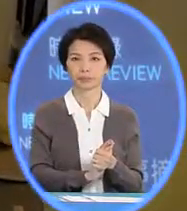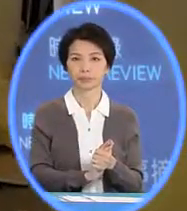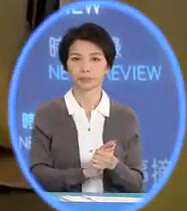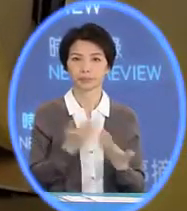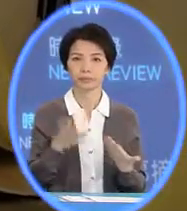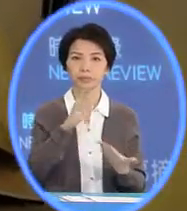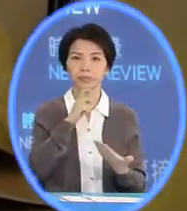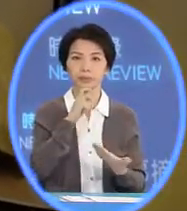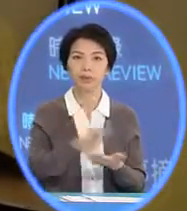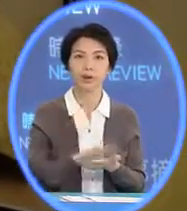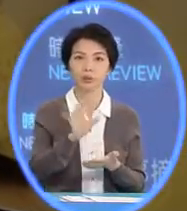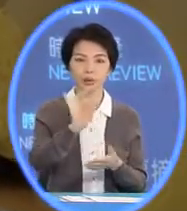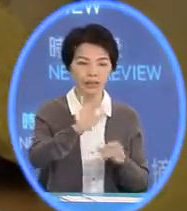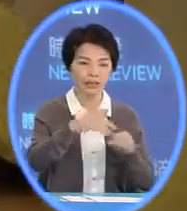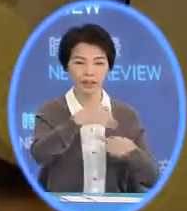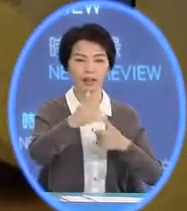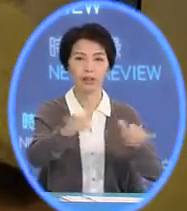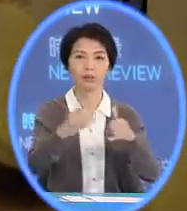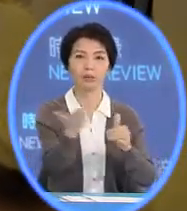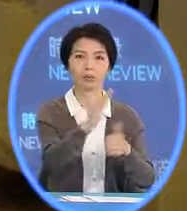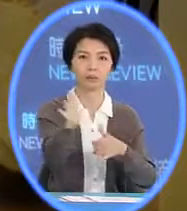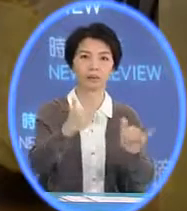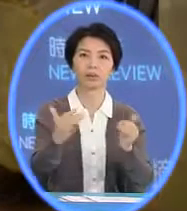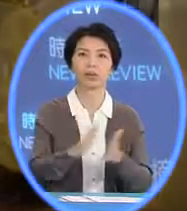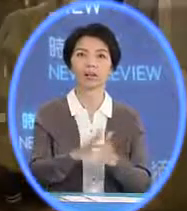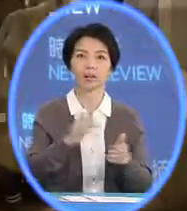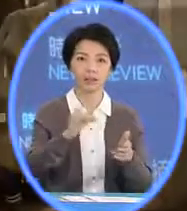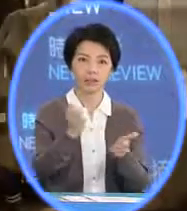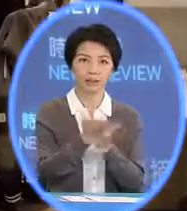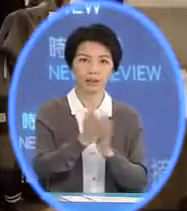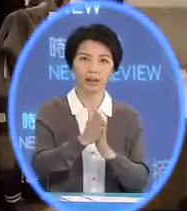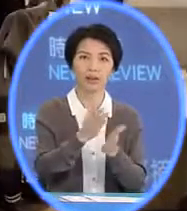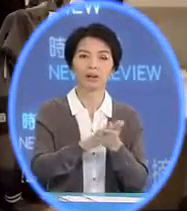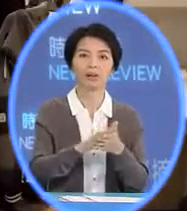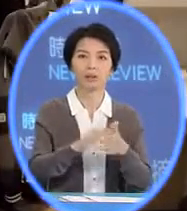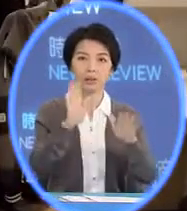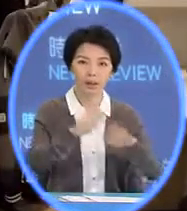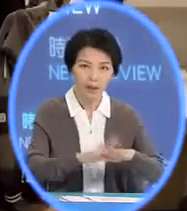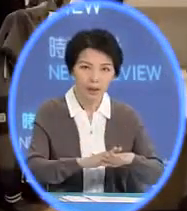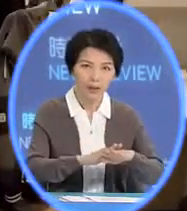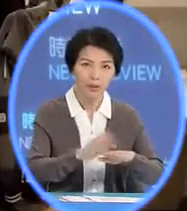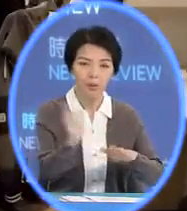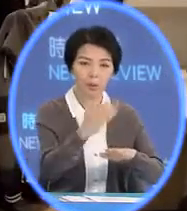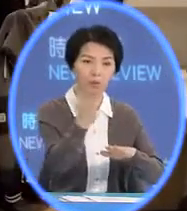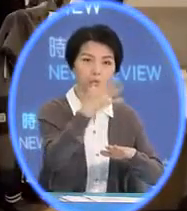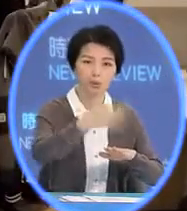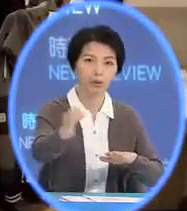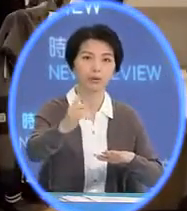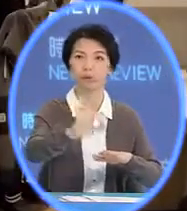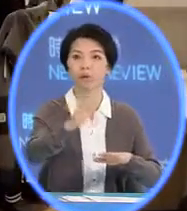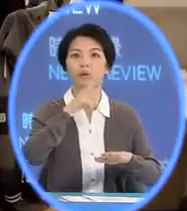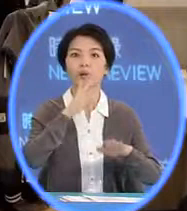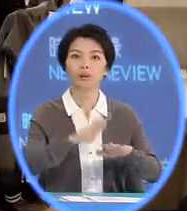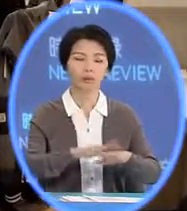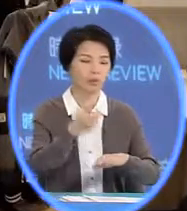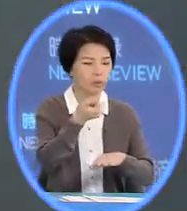部分办公室满目疮痍，假天花、家私电器、文件等等，即使冇被吹走，留喺原位嘅亦